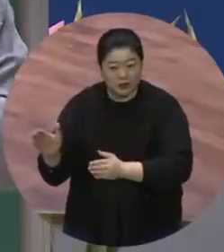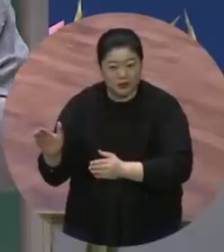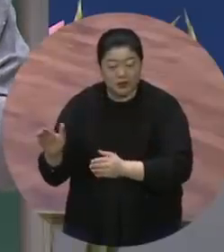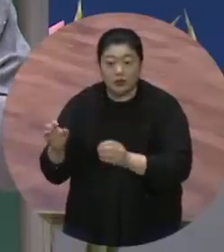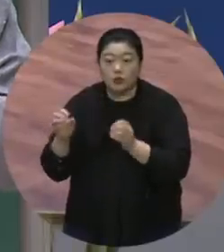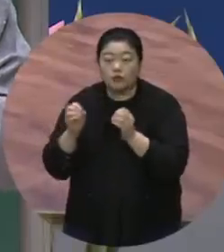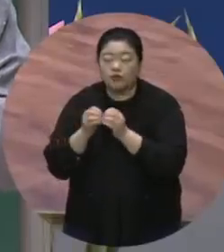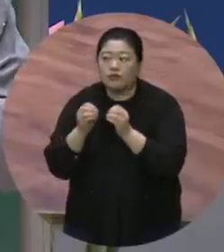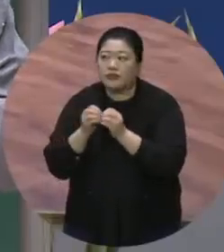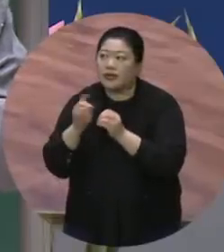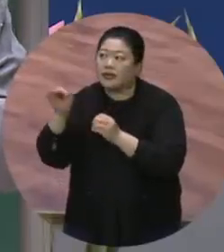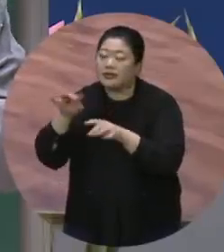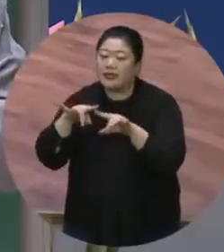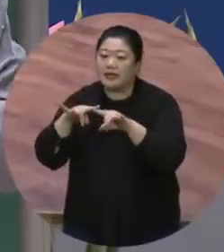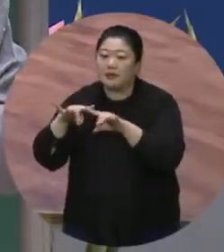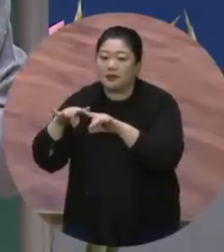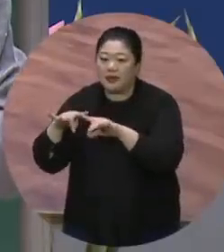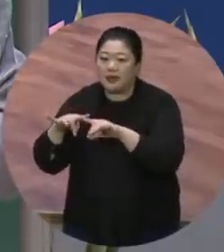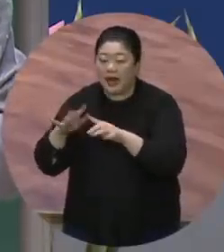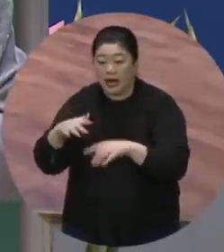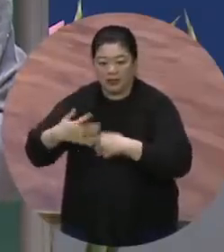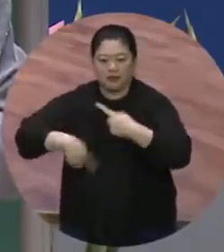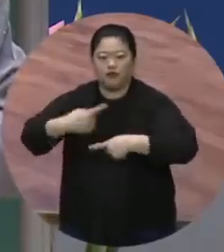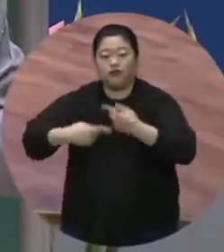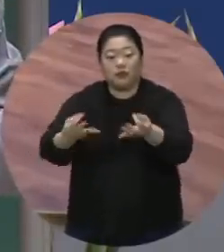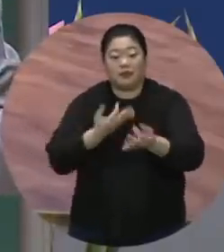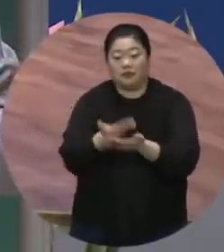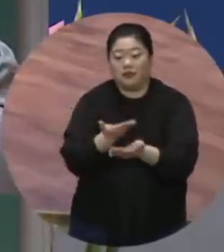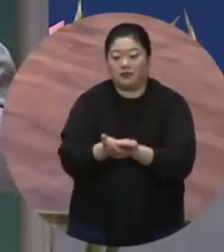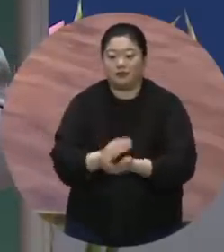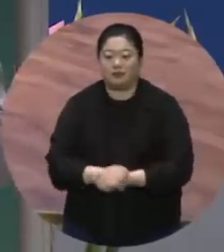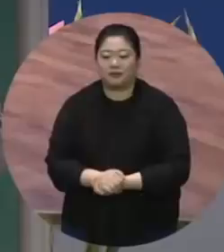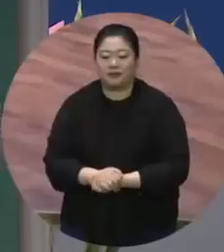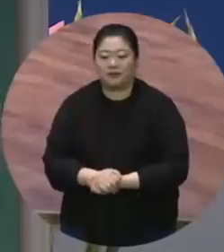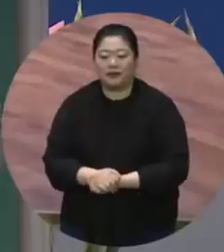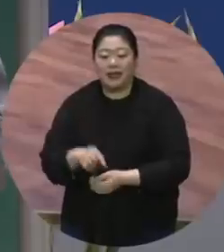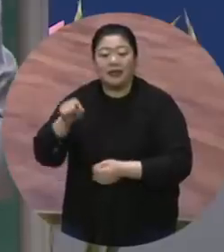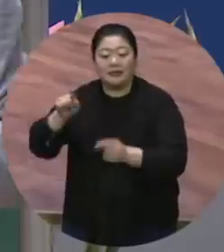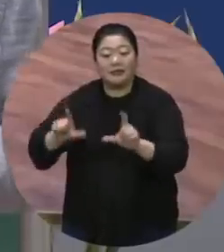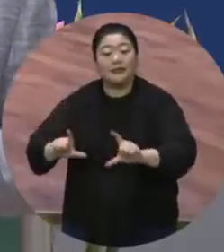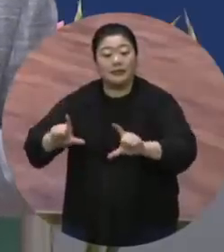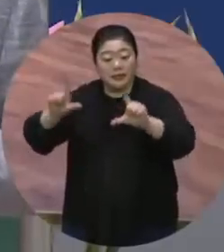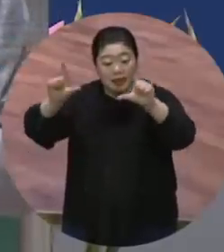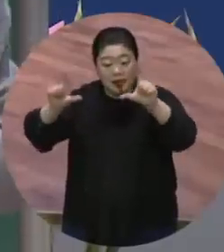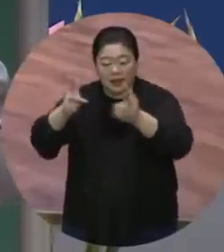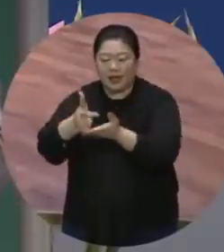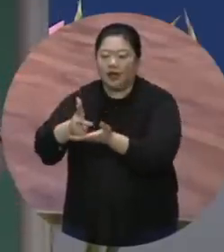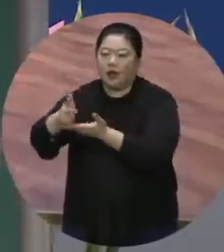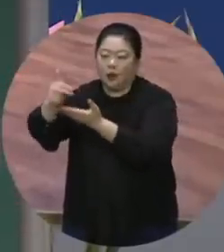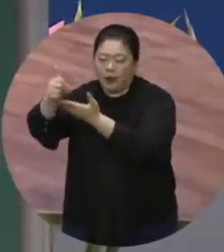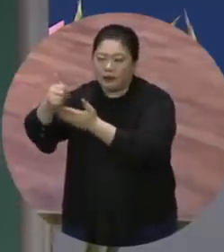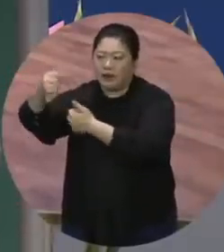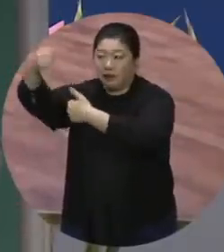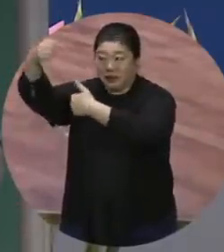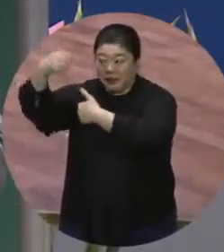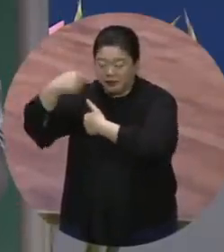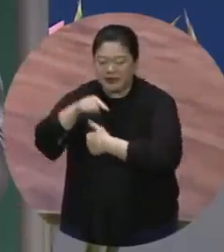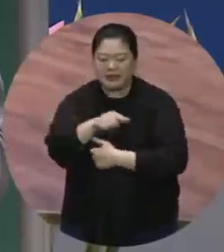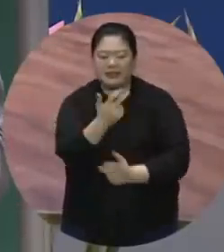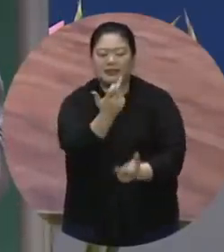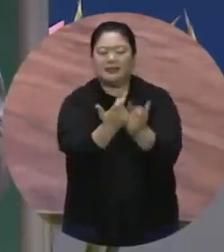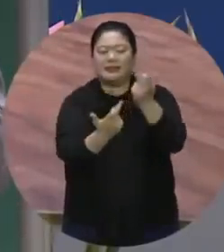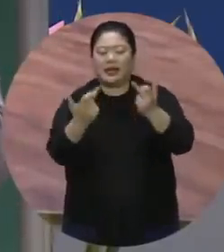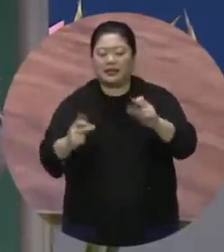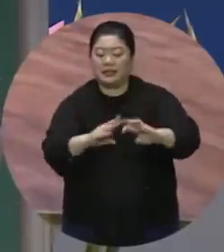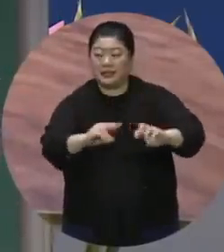있습니까? 제가 앞서면 제가 읽어 드리겠습니다. 그날에 여호와께서 말씀하신 이 산지를